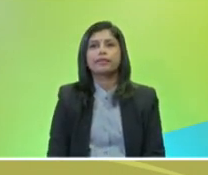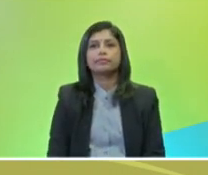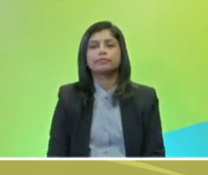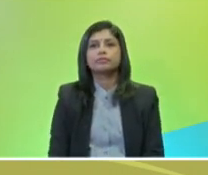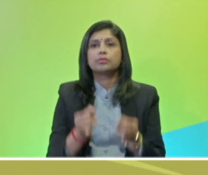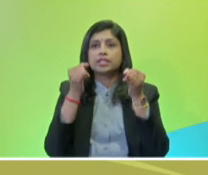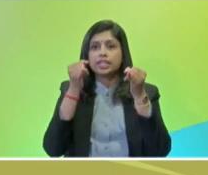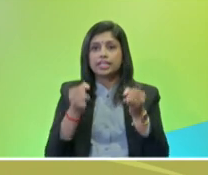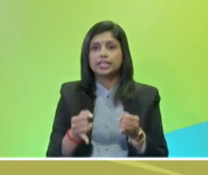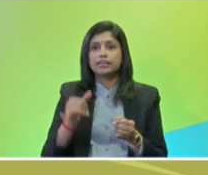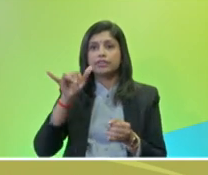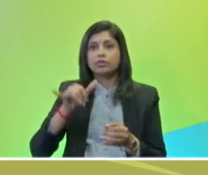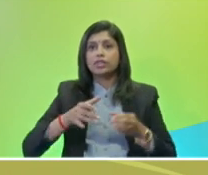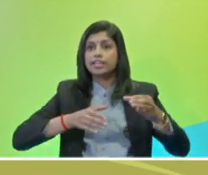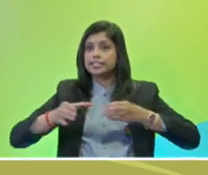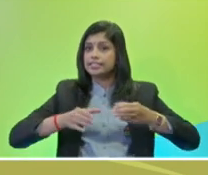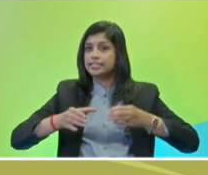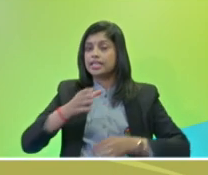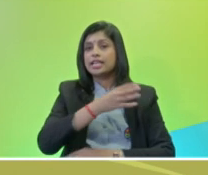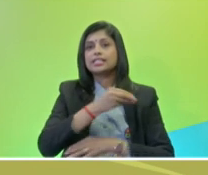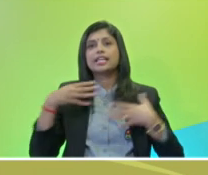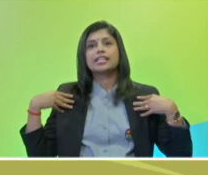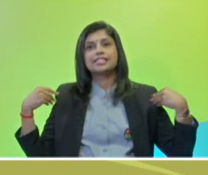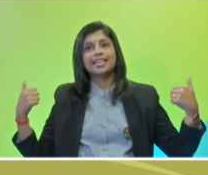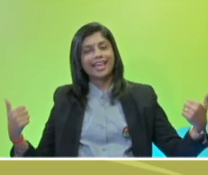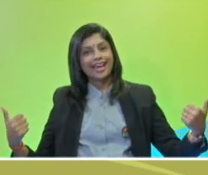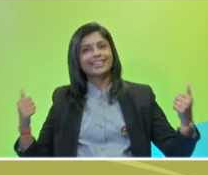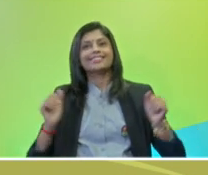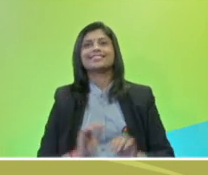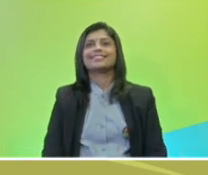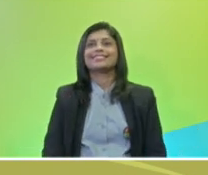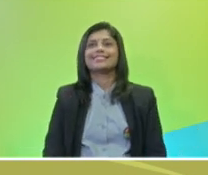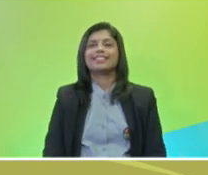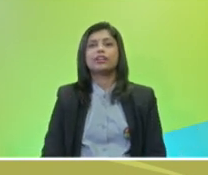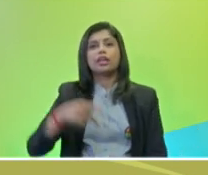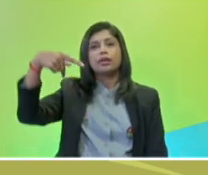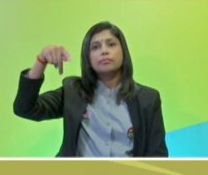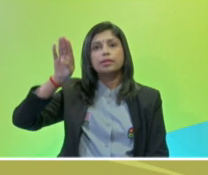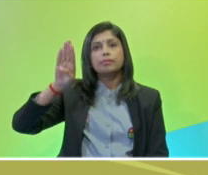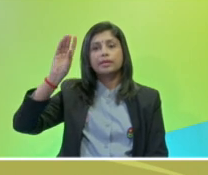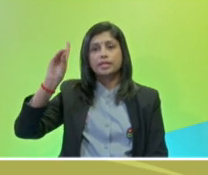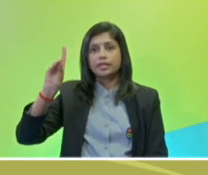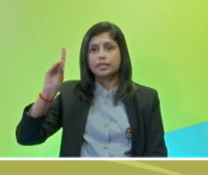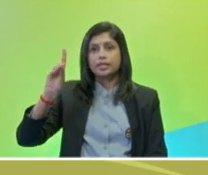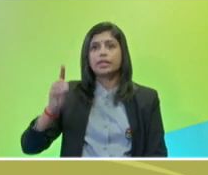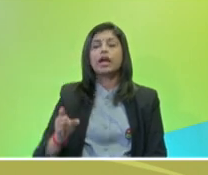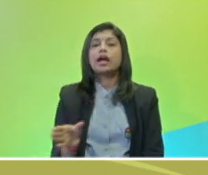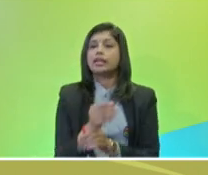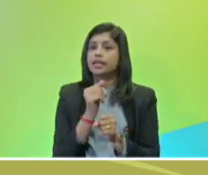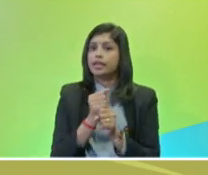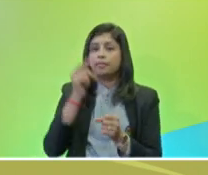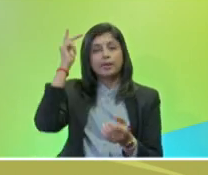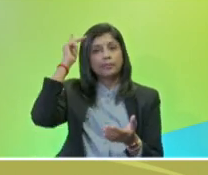murni melalui activitil ke arah mencapai kesuksesan hidup Oke kepentingan PBD adalah pertama mengenal